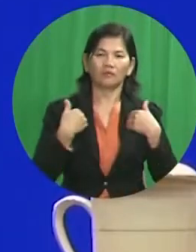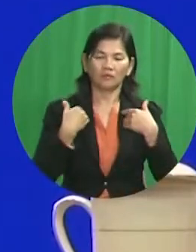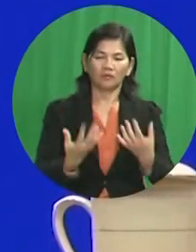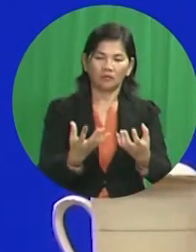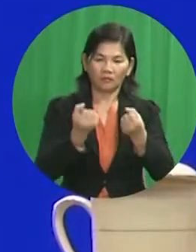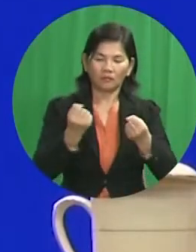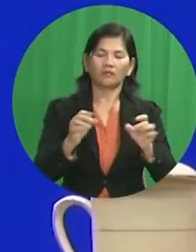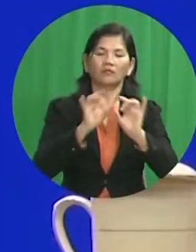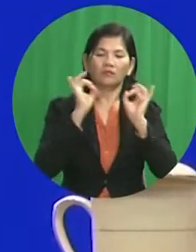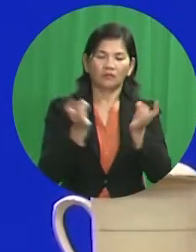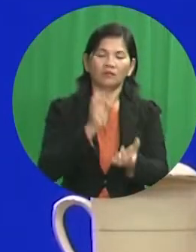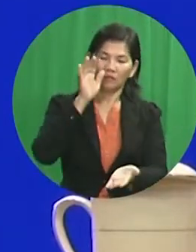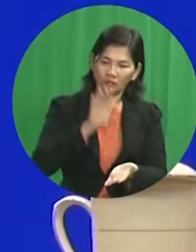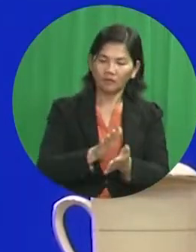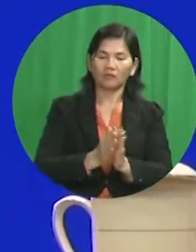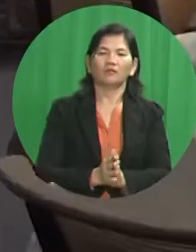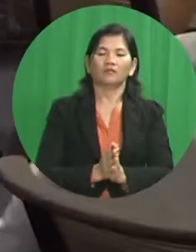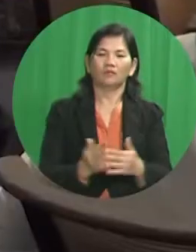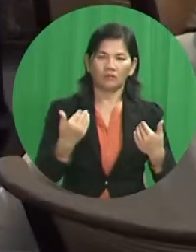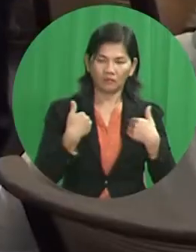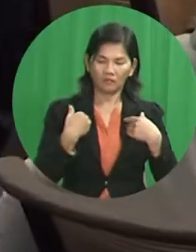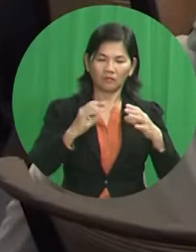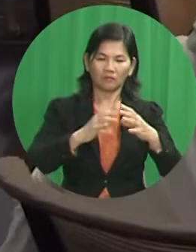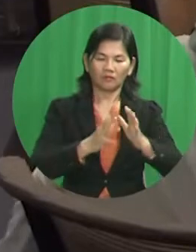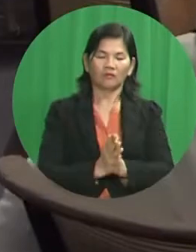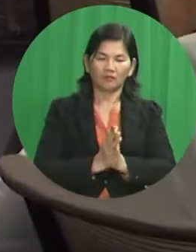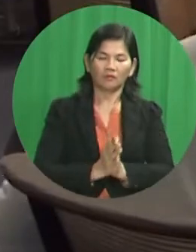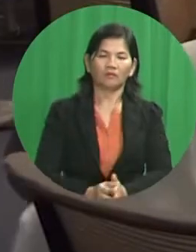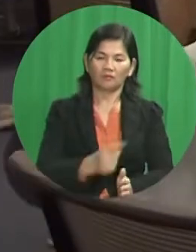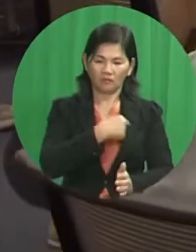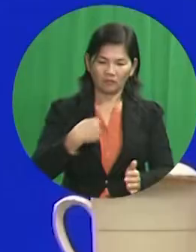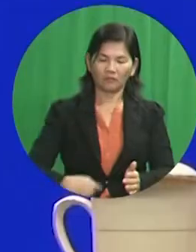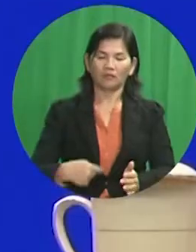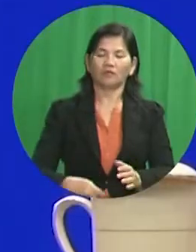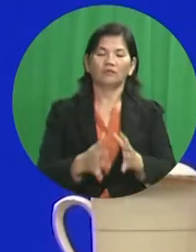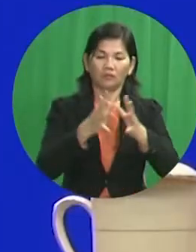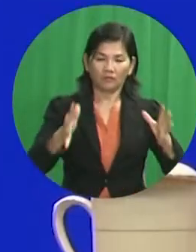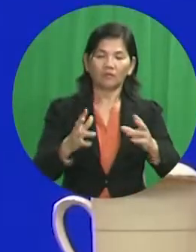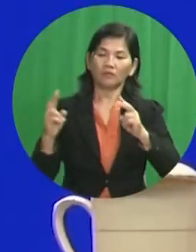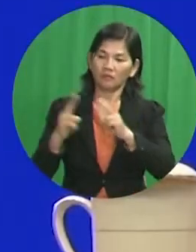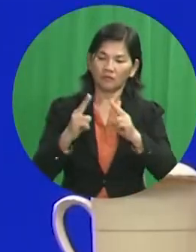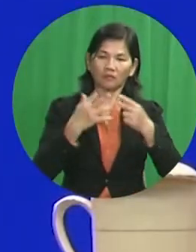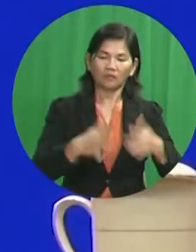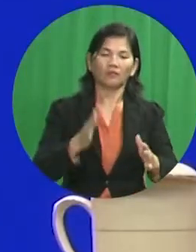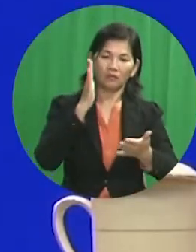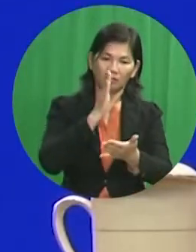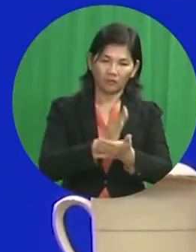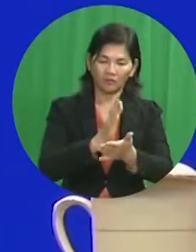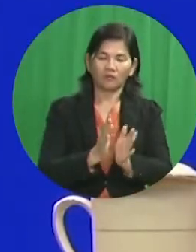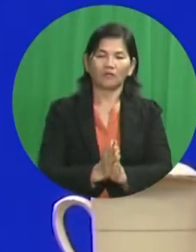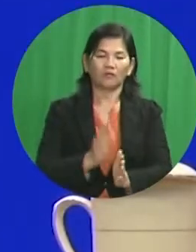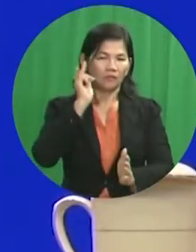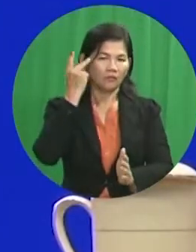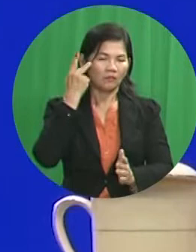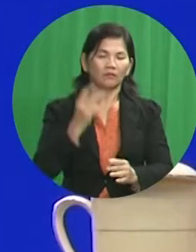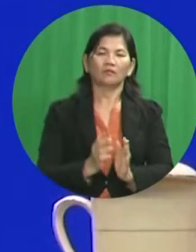ការជាសកលបានធ្លាក់ចុះហើយផលិតកម្មរោងចក្រនៅក្នុងទីក្រុងសៀងហៃនិងទីក្រុងធំធំផ្សេងទៀតត្រូវបានបញ្ឈប់ក្រោមគោលនយោបាយ